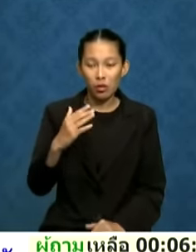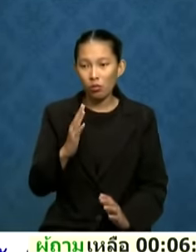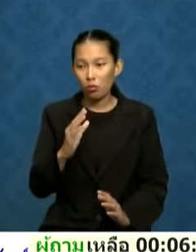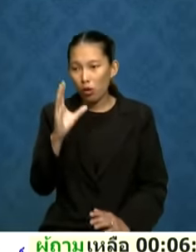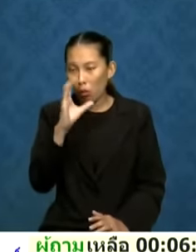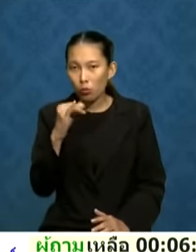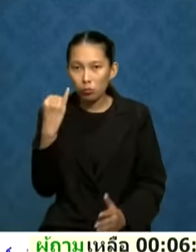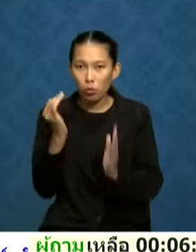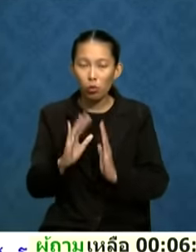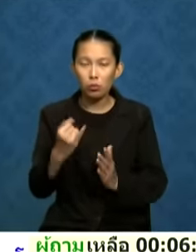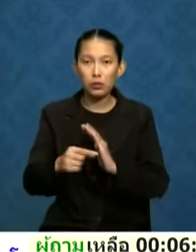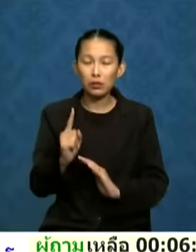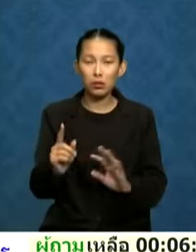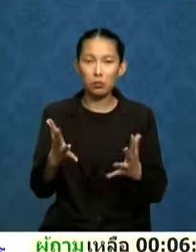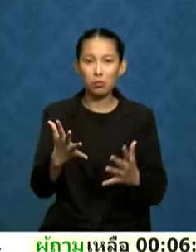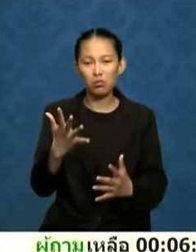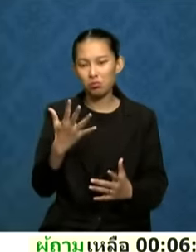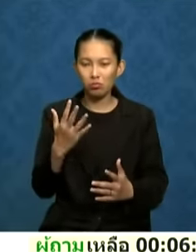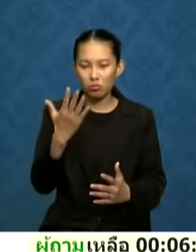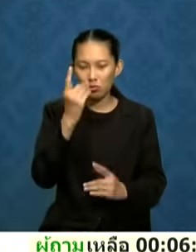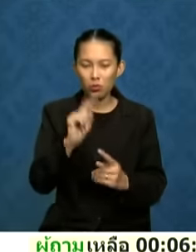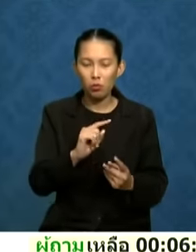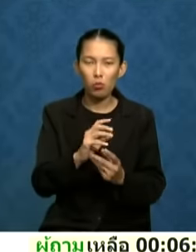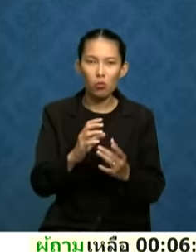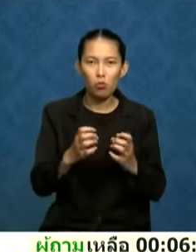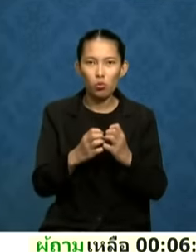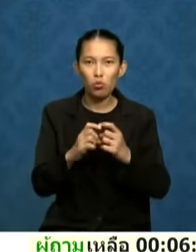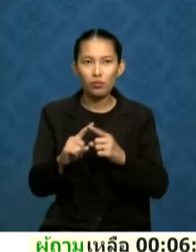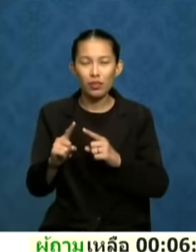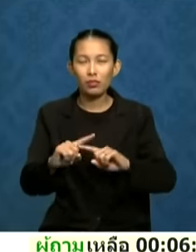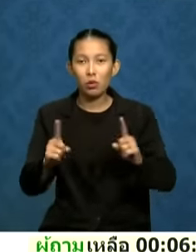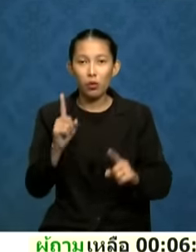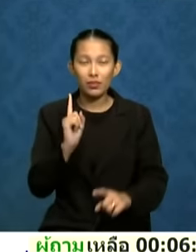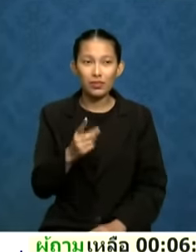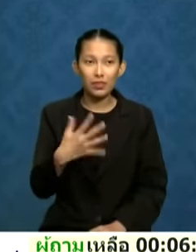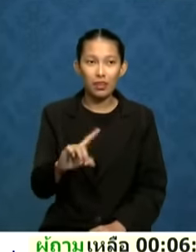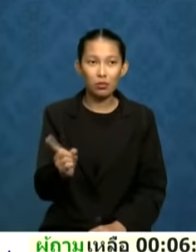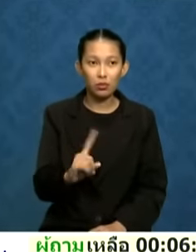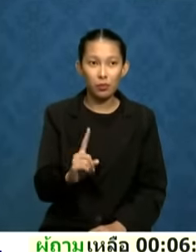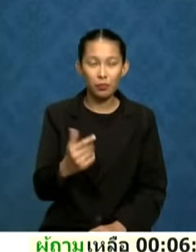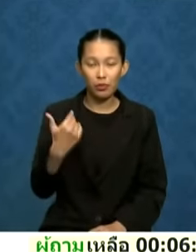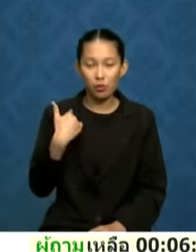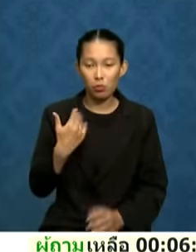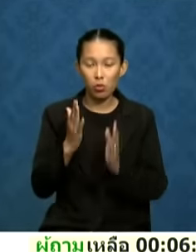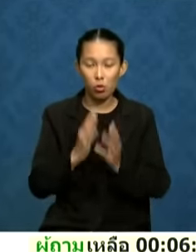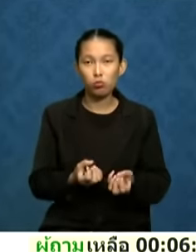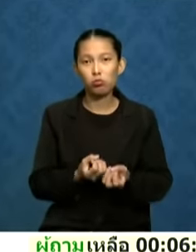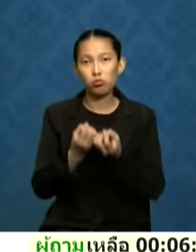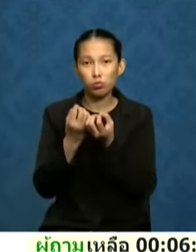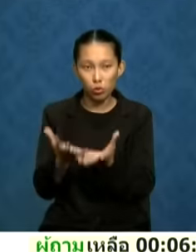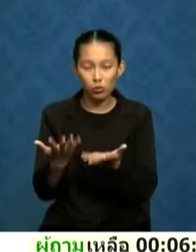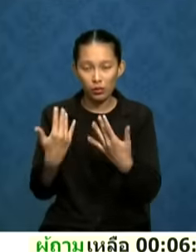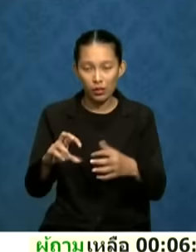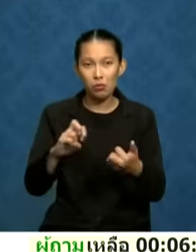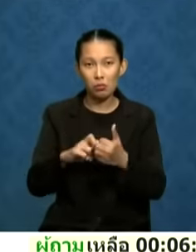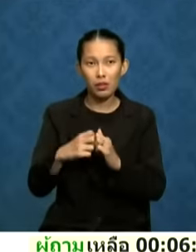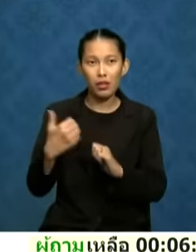ไม่เพรมันทับสวนวนวายไปหมดวันนั้จ ๆ ที่เกิดขึ้คือการเอาคนไปลำเรีงไปแล้วเกิดปัญหาผม